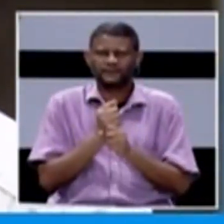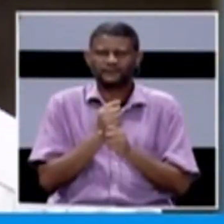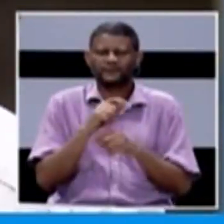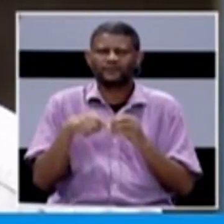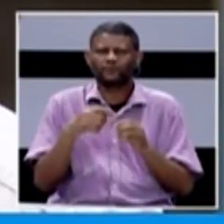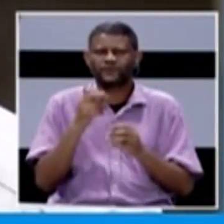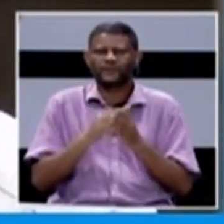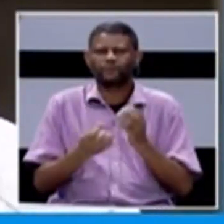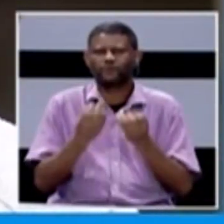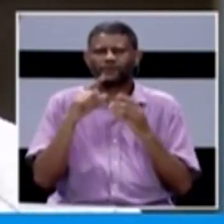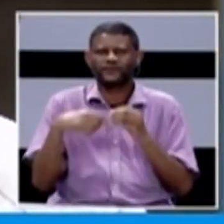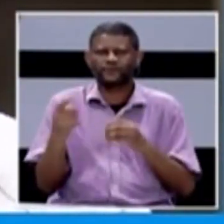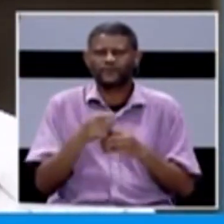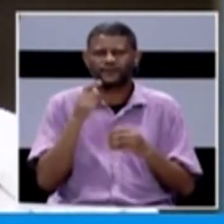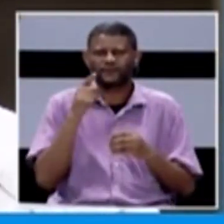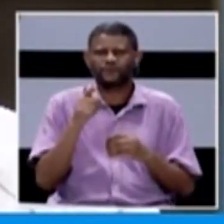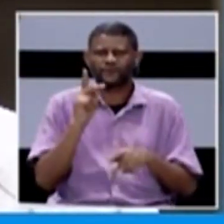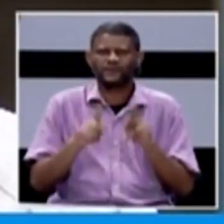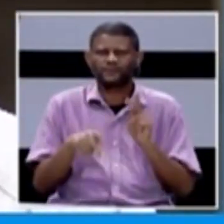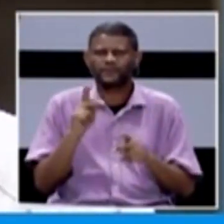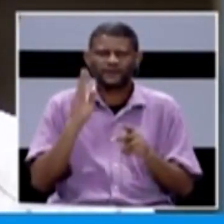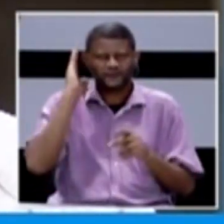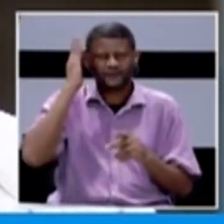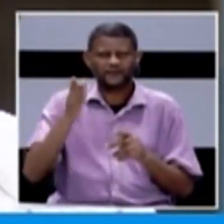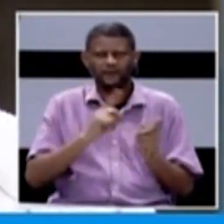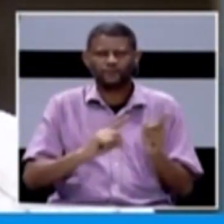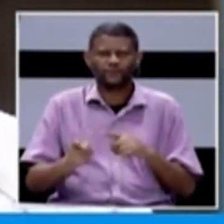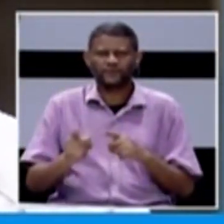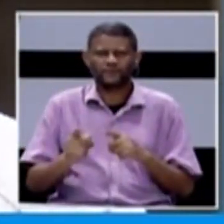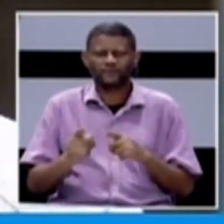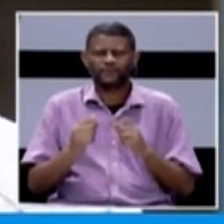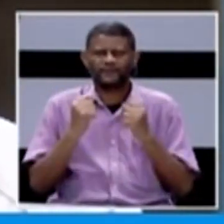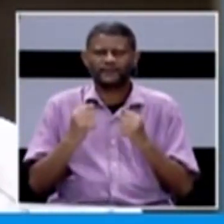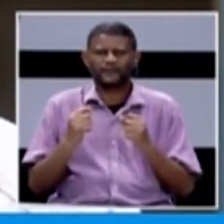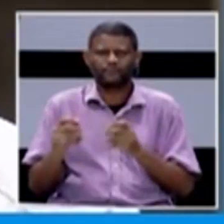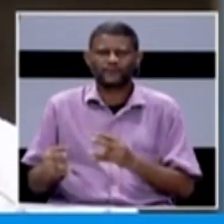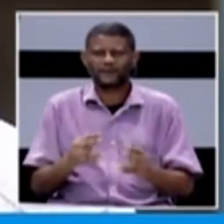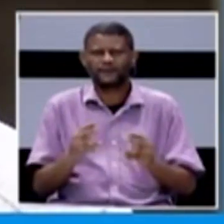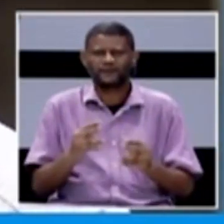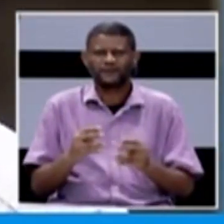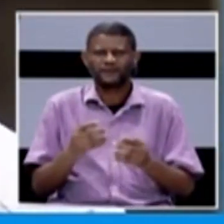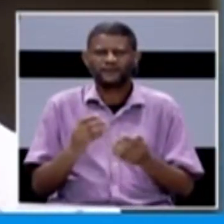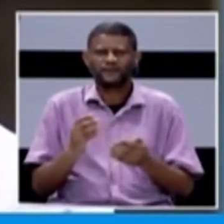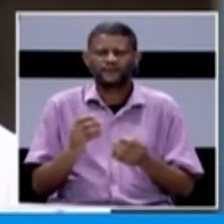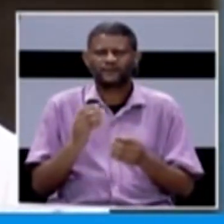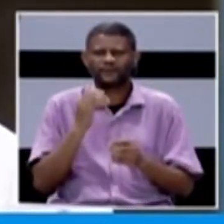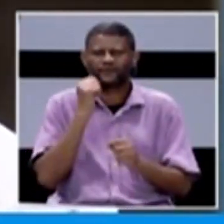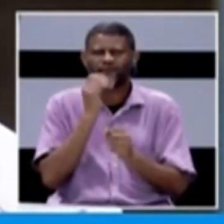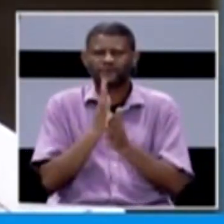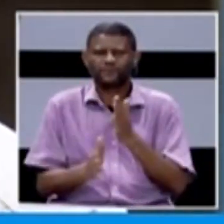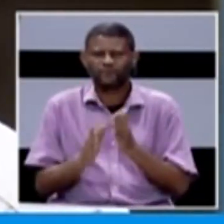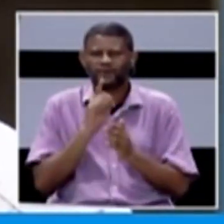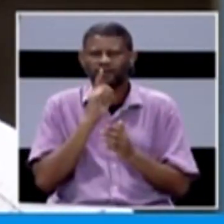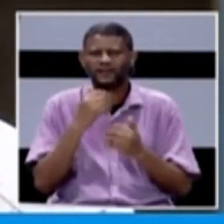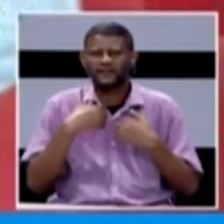ዝኾነ ንሱ ሕዚ እውን ንቐጻሊ እውን ብተጠናኸረ መንገዲ ክነሳልጦ ክንሰርሖ ኣለና ተባሂሉ እዩ